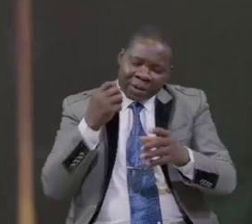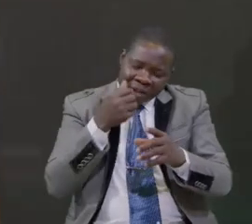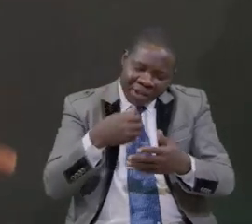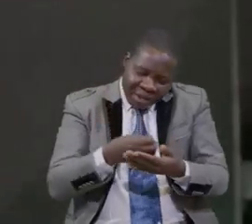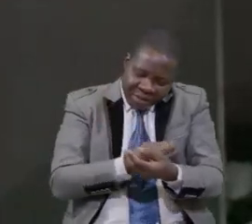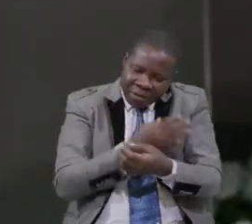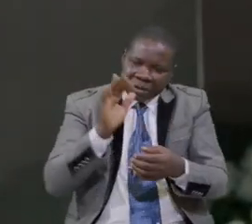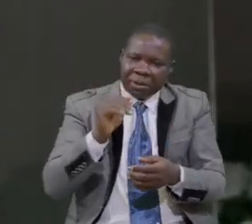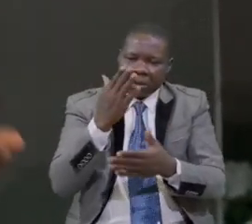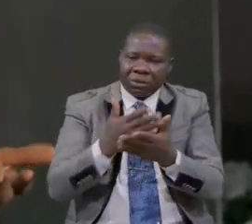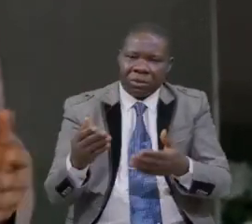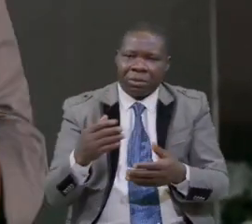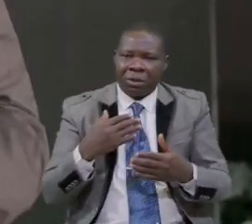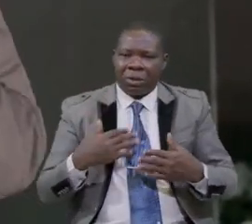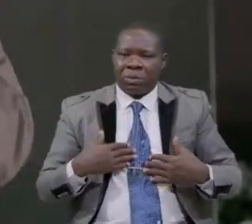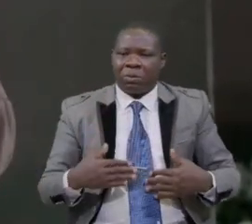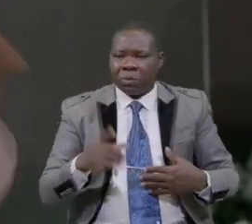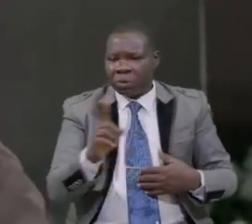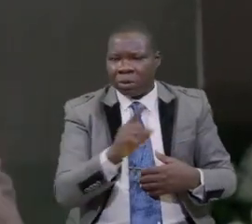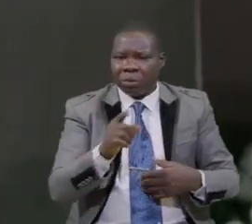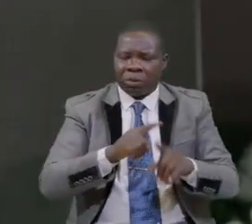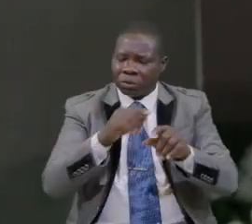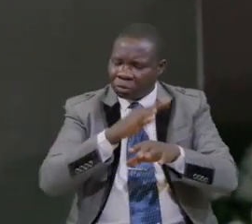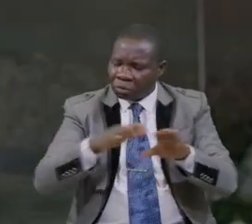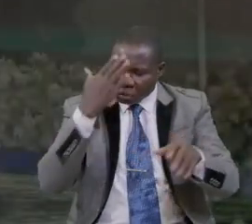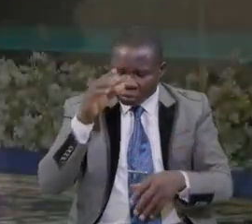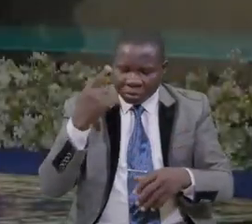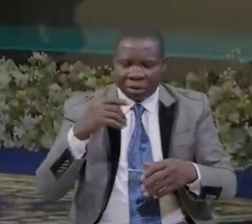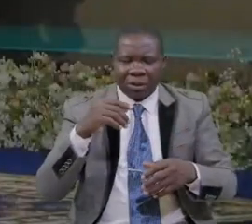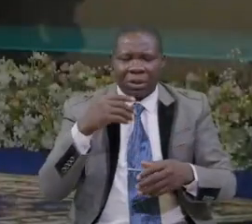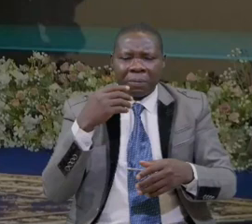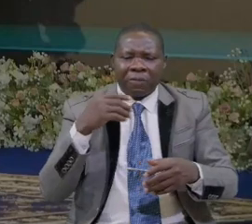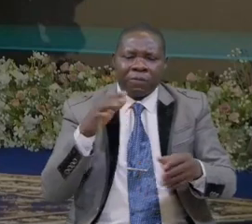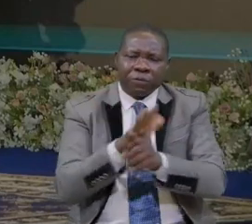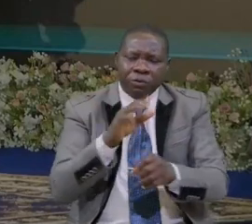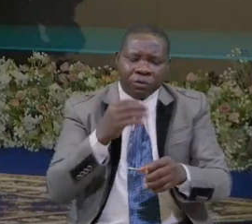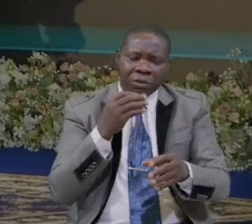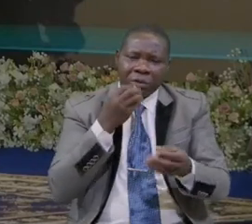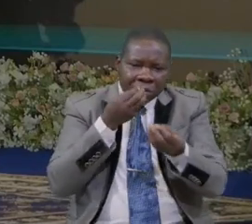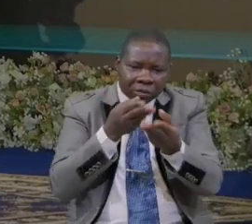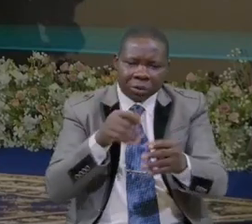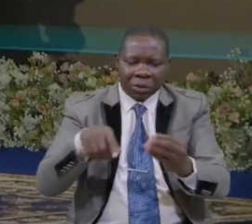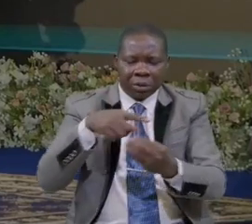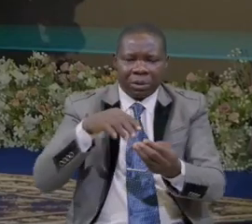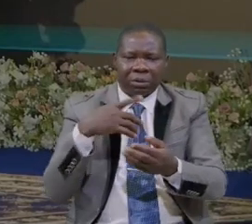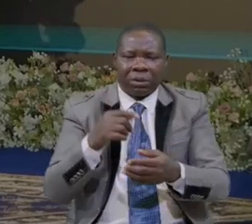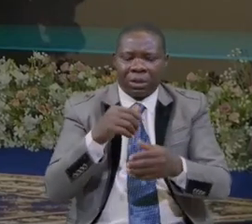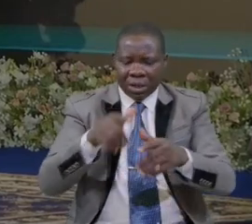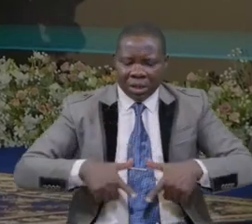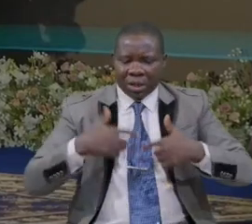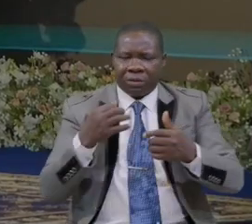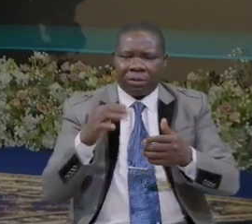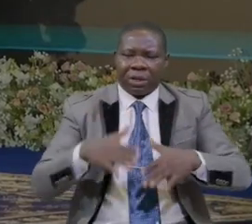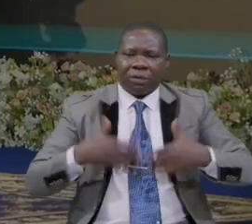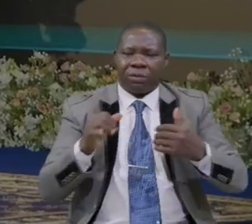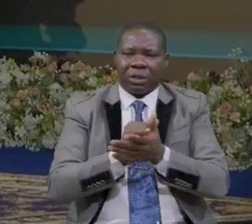quelqu'un. Mais tu ne connais pas les détails de sa vie. Tu ne connais pas sa vie privée. Tu ne sais pas combien de fois